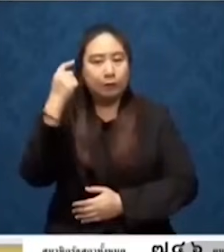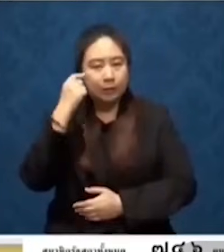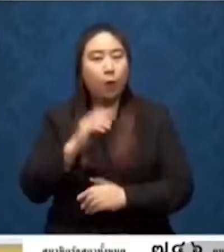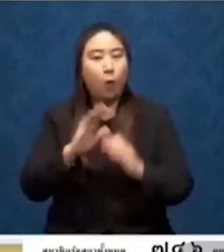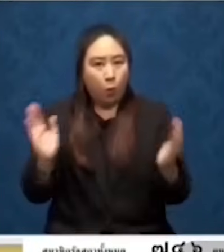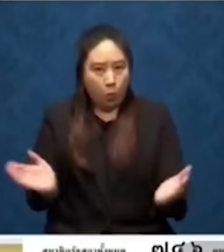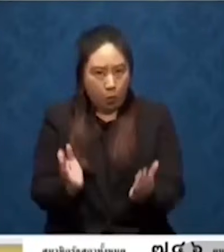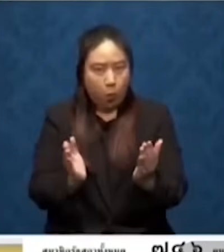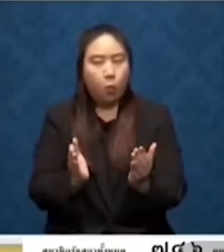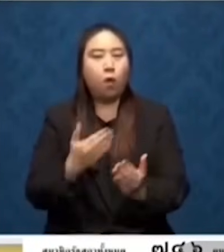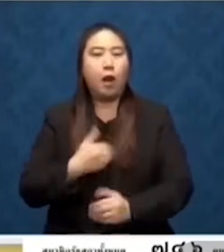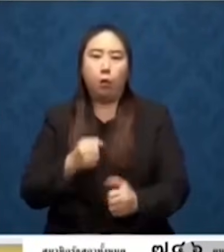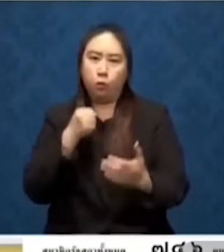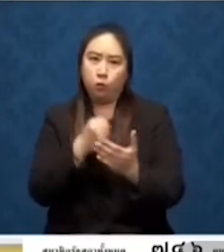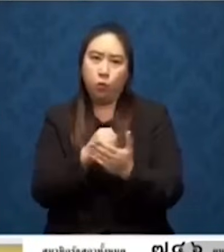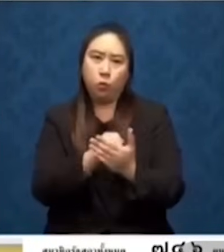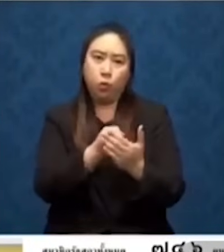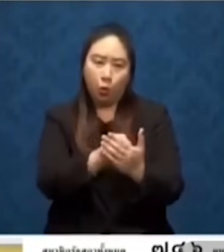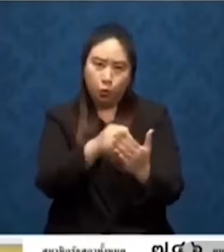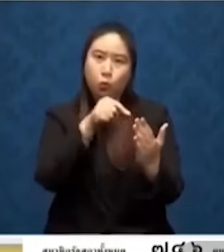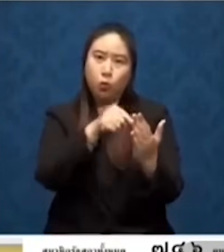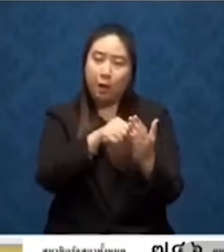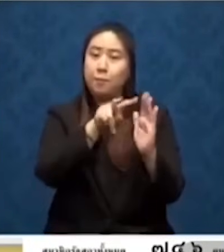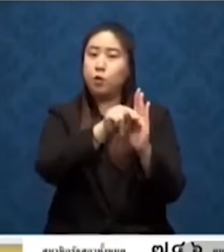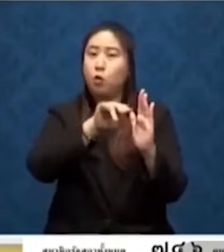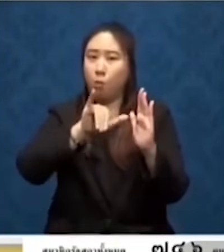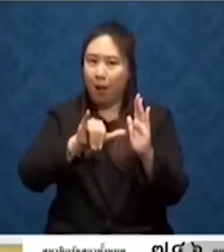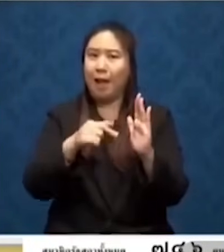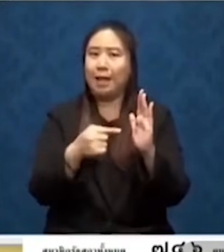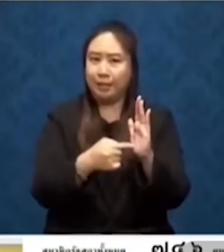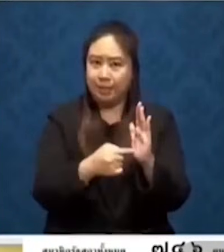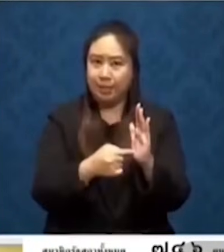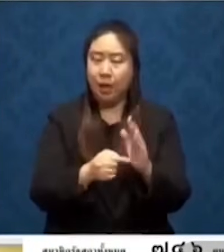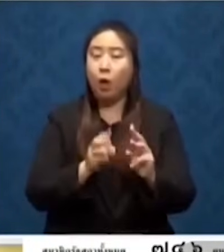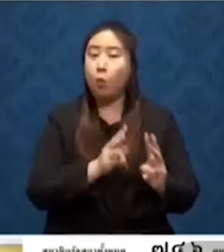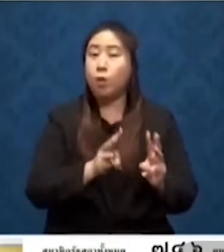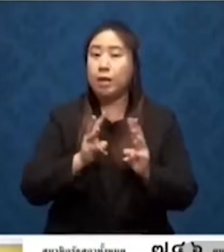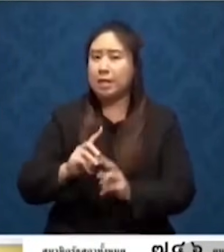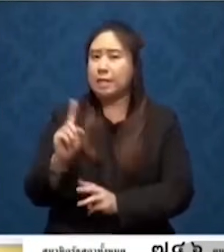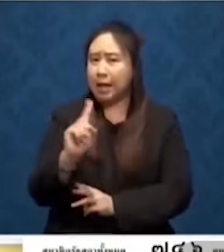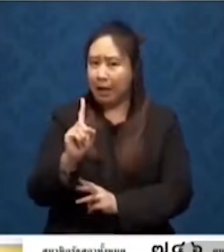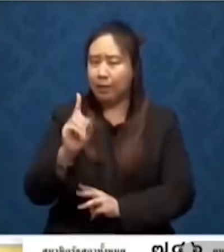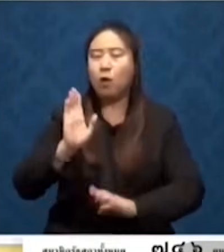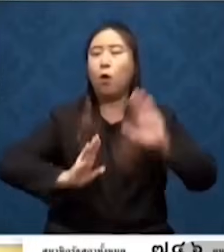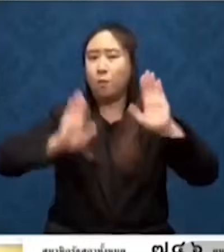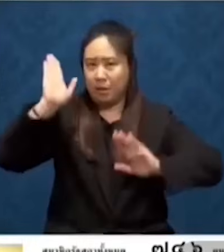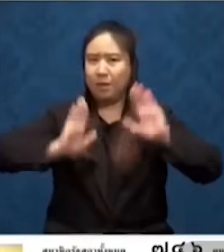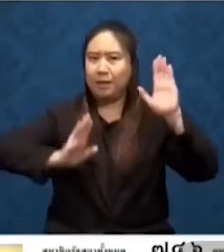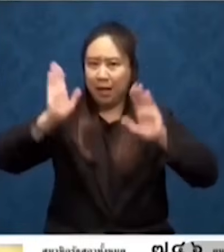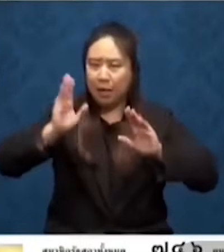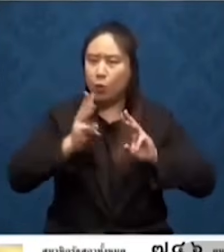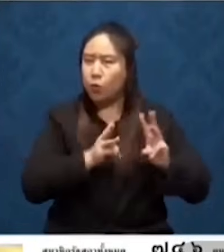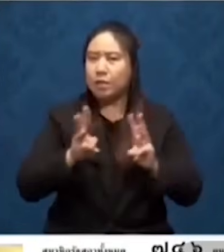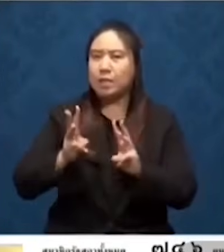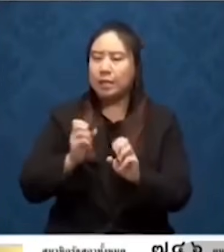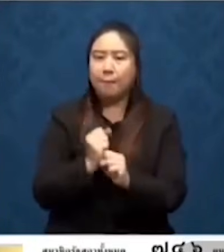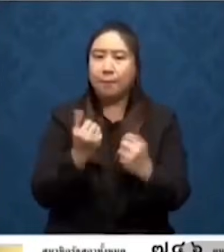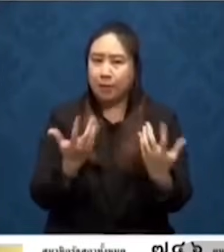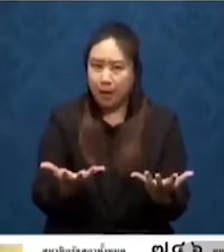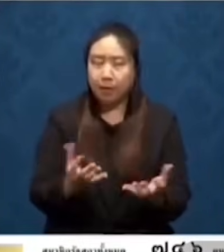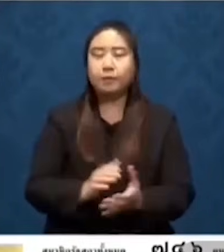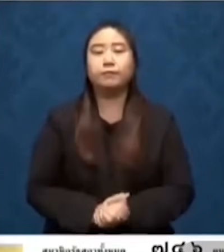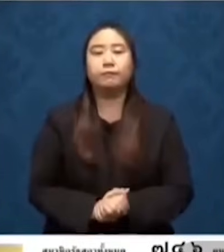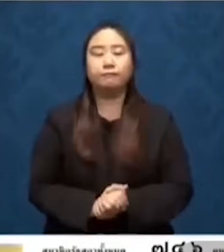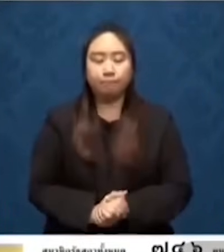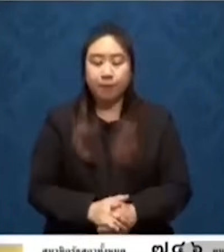ราจะต่อสู้กับนโยบายนี้ด้วยวิธีประชาธิปไตยอย่างไรก็คือการรณรงค์ประช